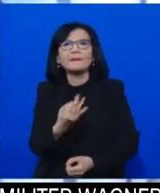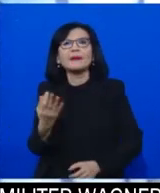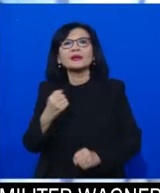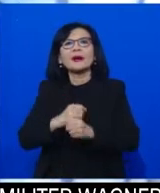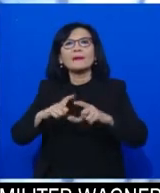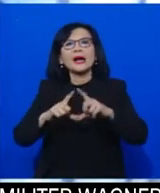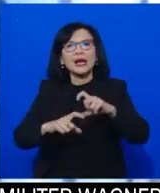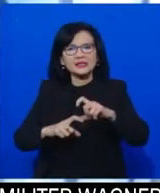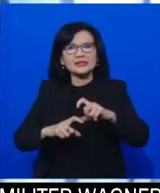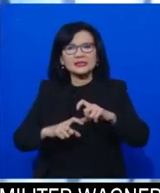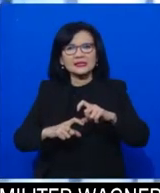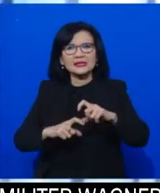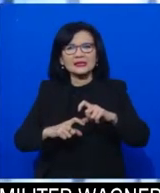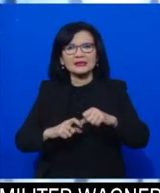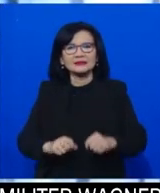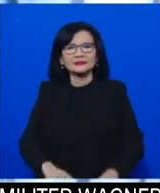tertentu. Kemudian